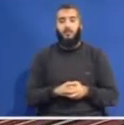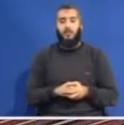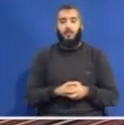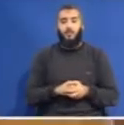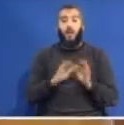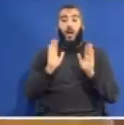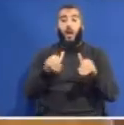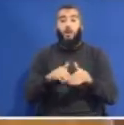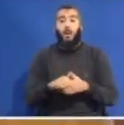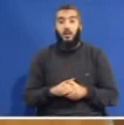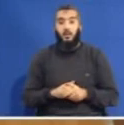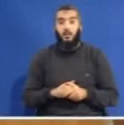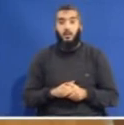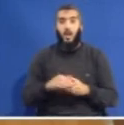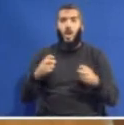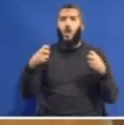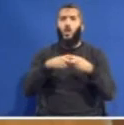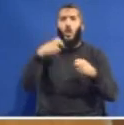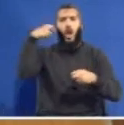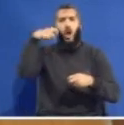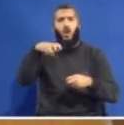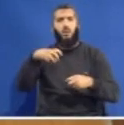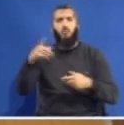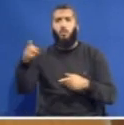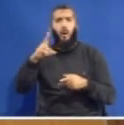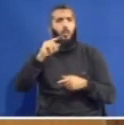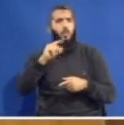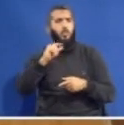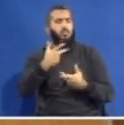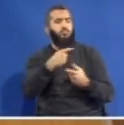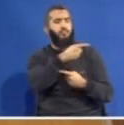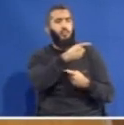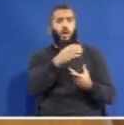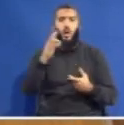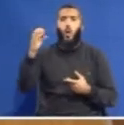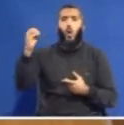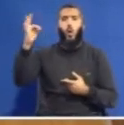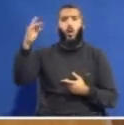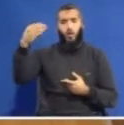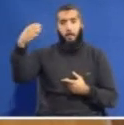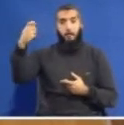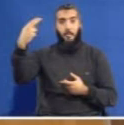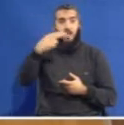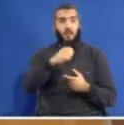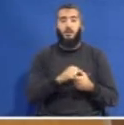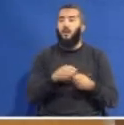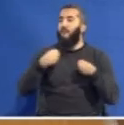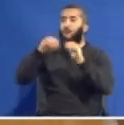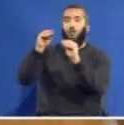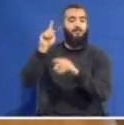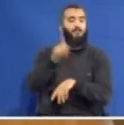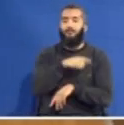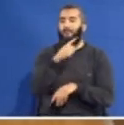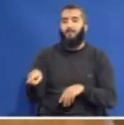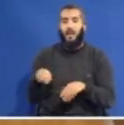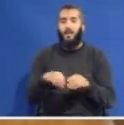فحينما وصلوا يعني ارتفعت أسعار البضاعة: أعطيك كذا نعطيك كذا، وما ما باع لهم، دائما يقول لهم